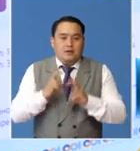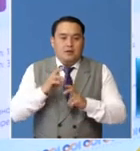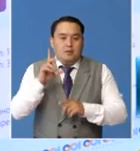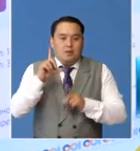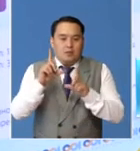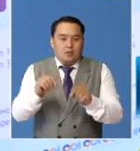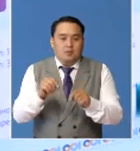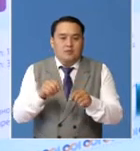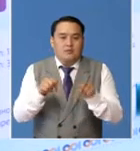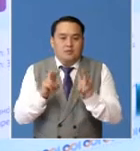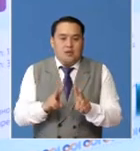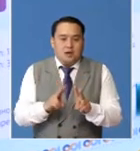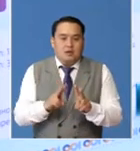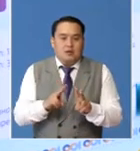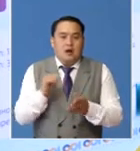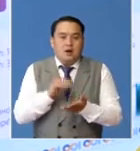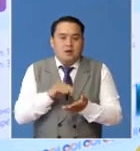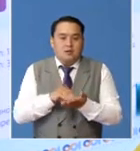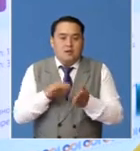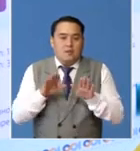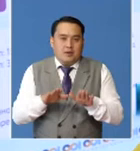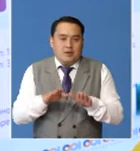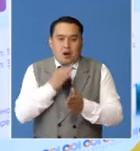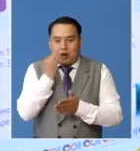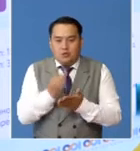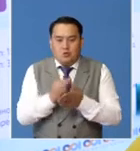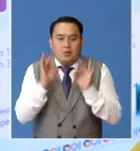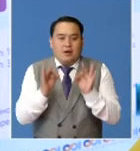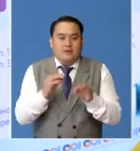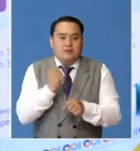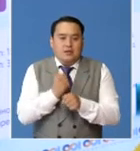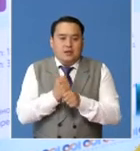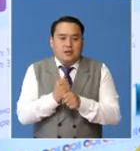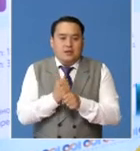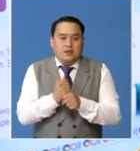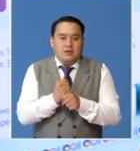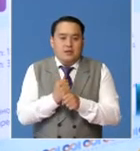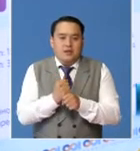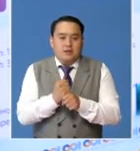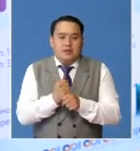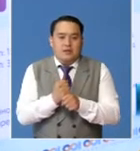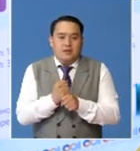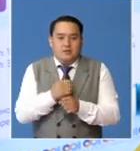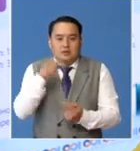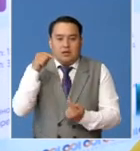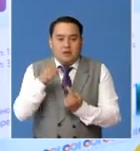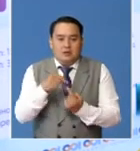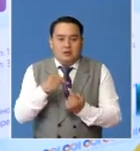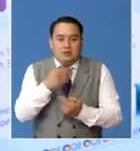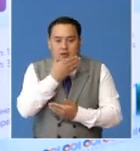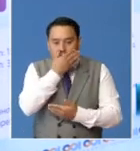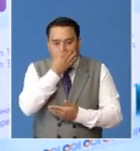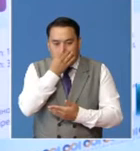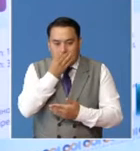выезжать эксперты и оценивать их на месте, насколько отчеты правильно сделаны, да? Отчеты правильно сделаны, соответствуют ли они